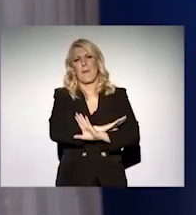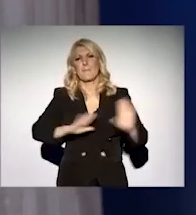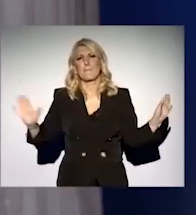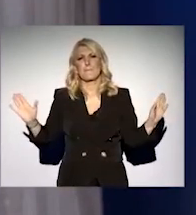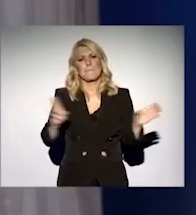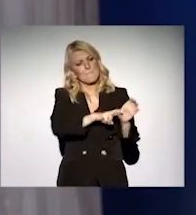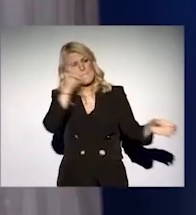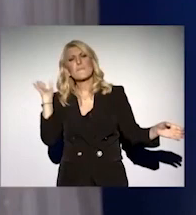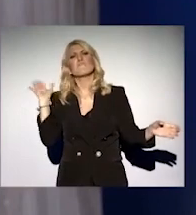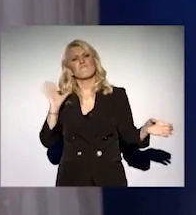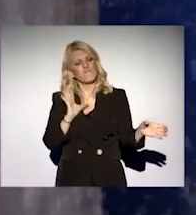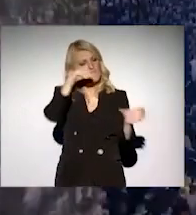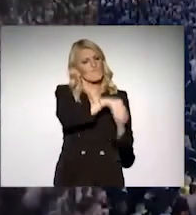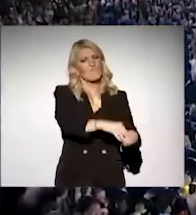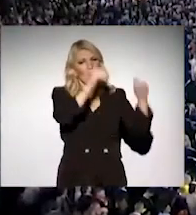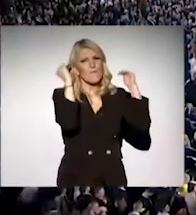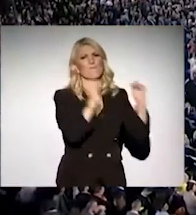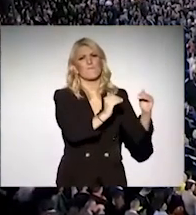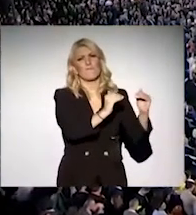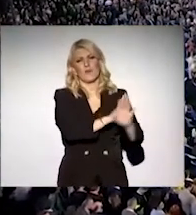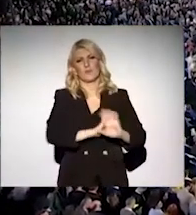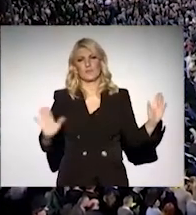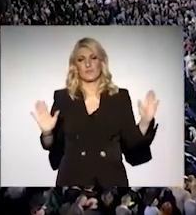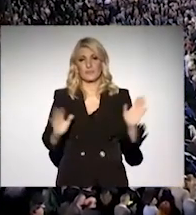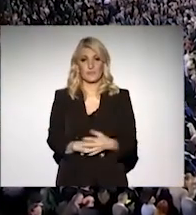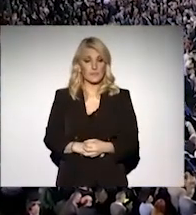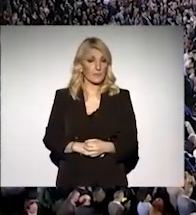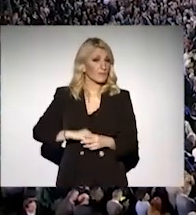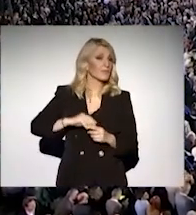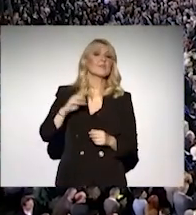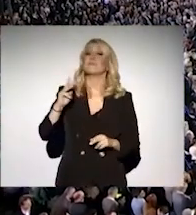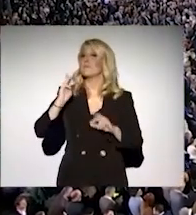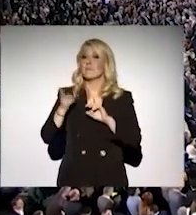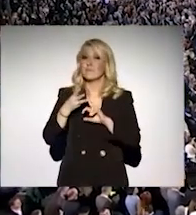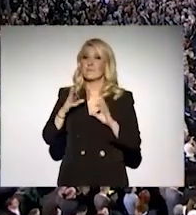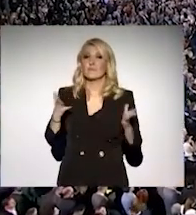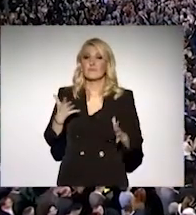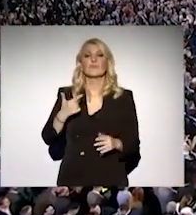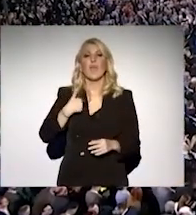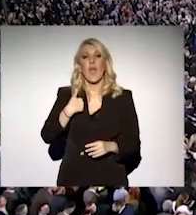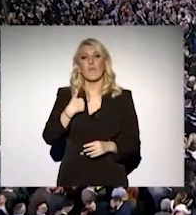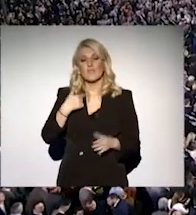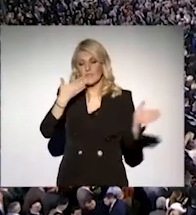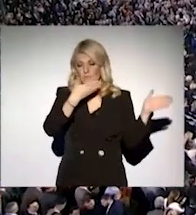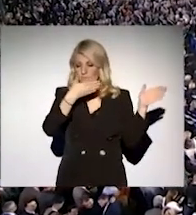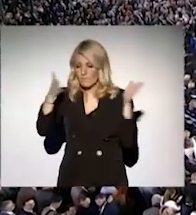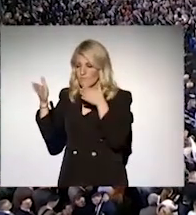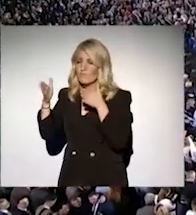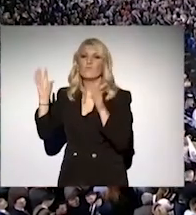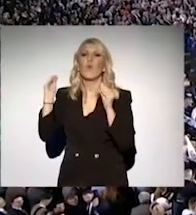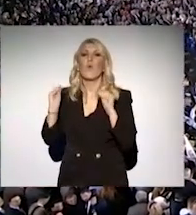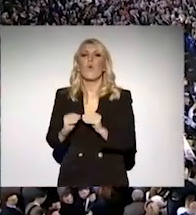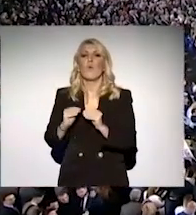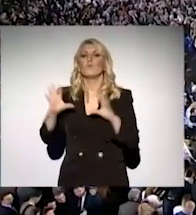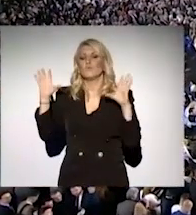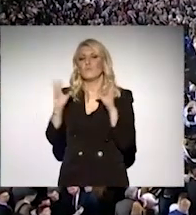συνέδριο. Κλείνω την παρέθεση και πάω στον πυρήνα του ερωτήματός σας. Νομίζω ότι αυτό το οποίο βλέπουμε από τον